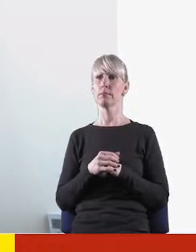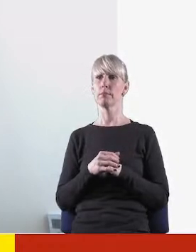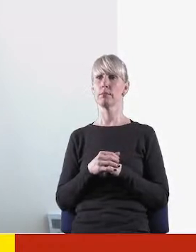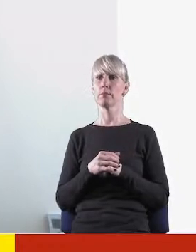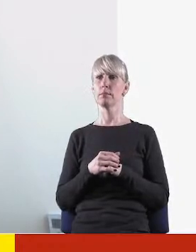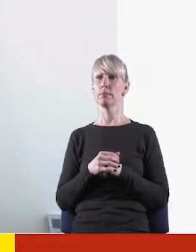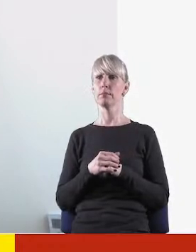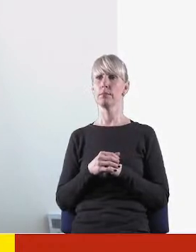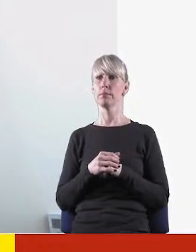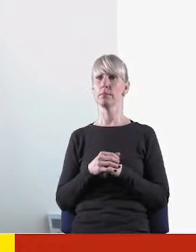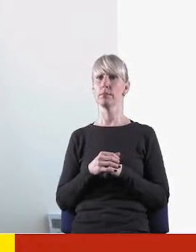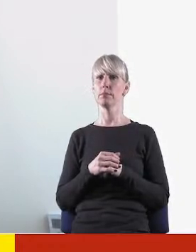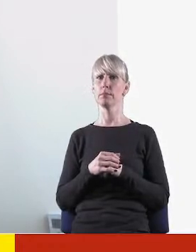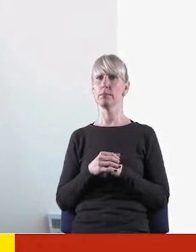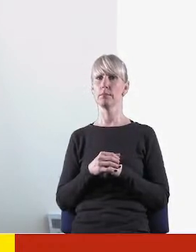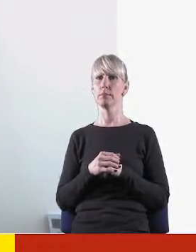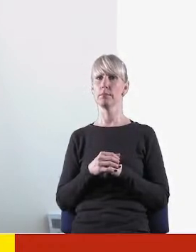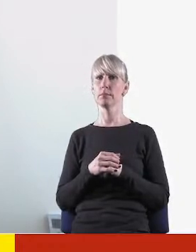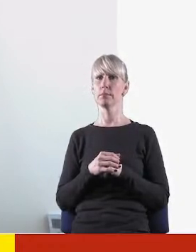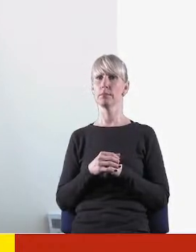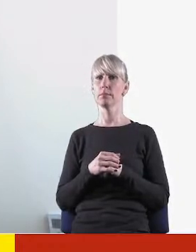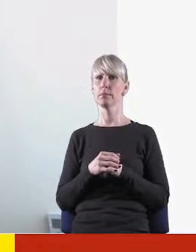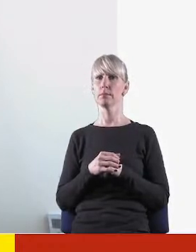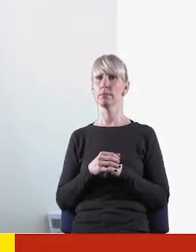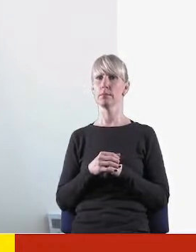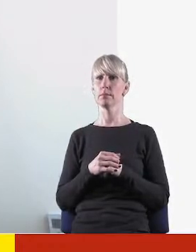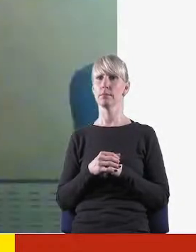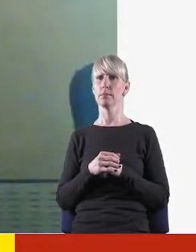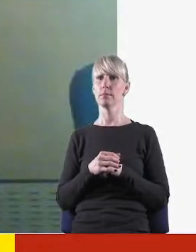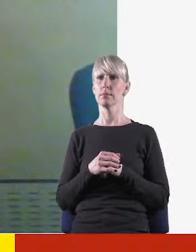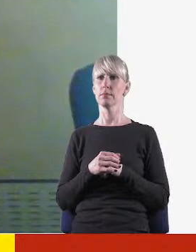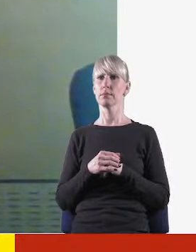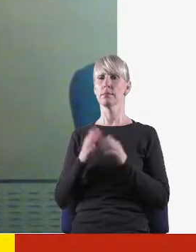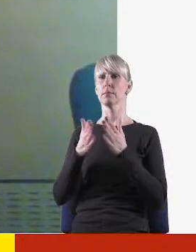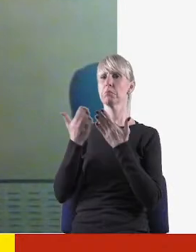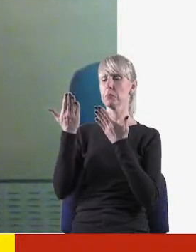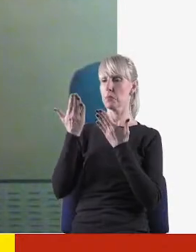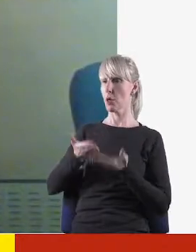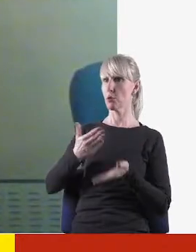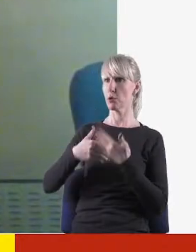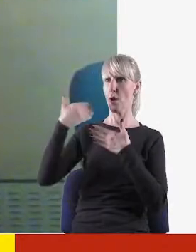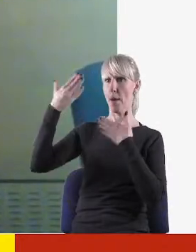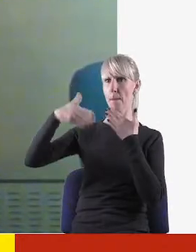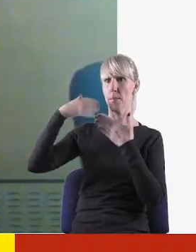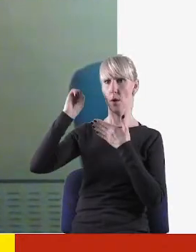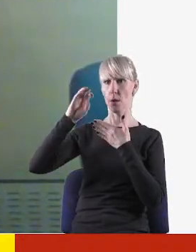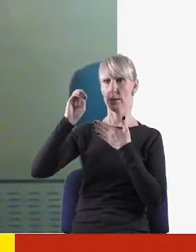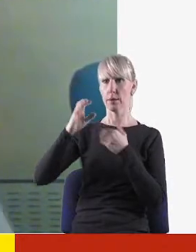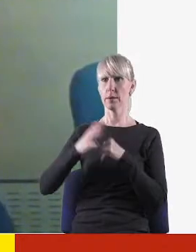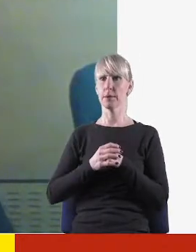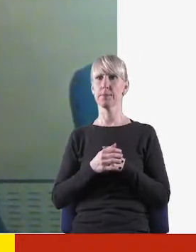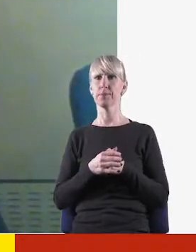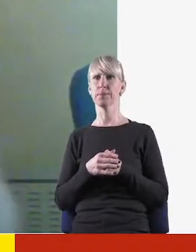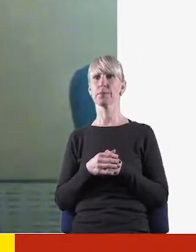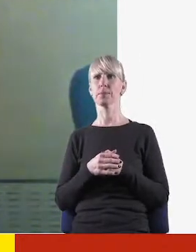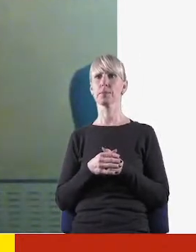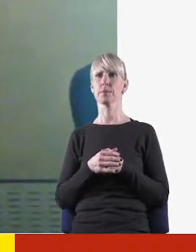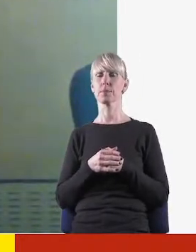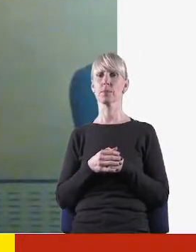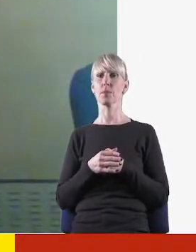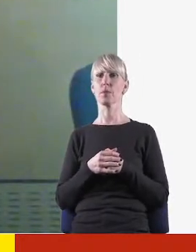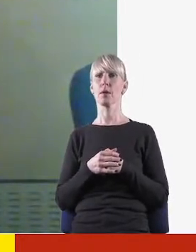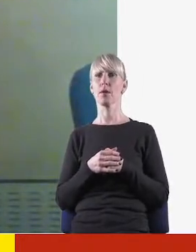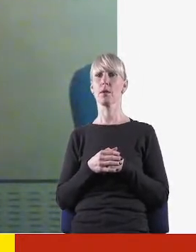już zamknę. Panie dyrektorze, bardzo proszę o prezentację. Myślę, że zwróciłam się z otwartym komunikatem, który